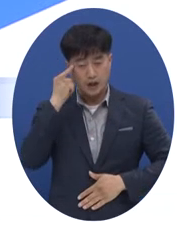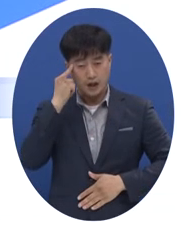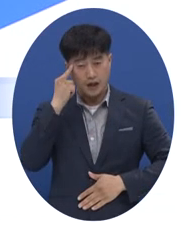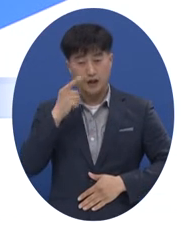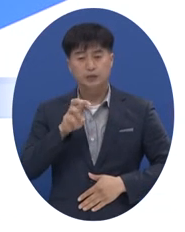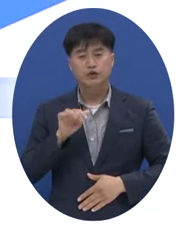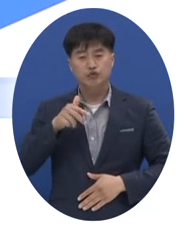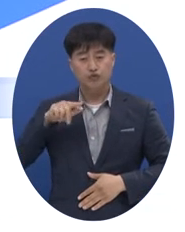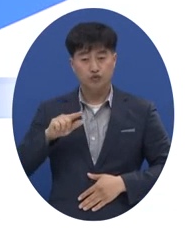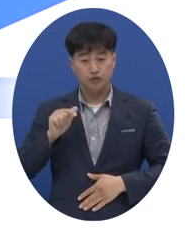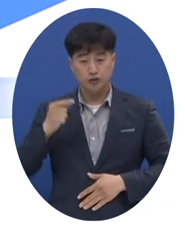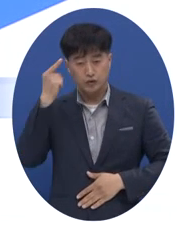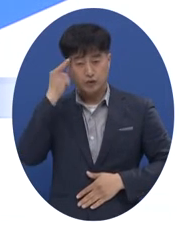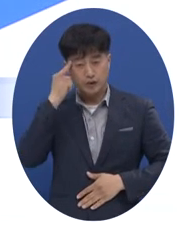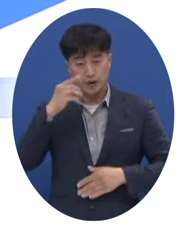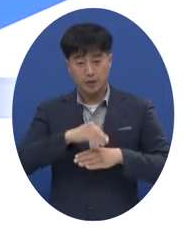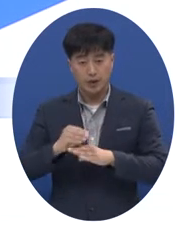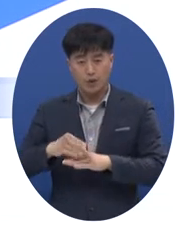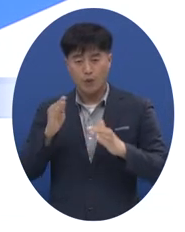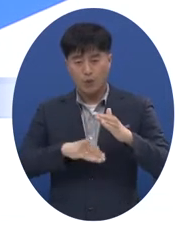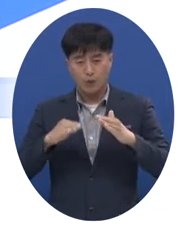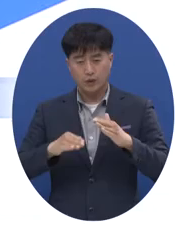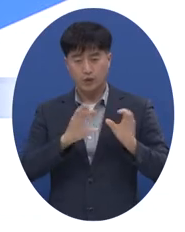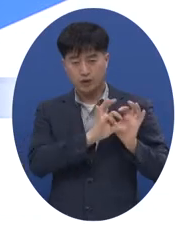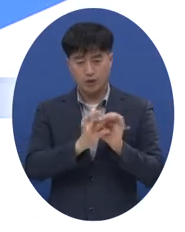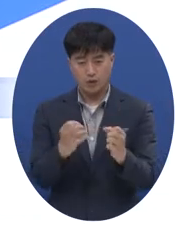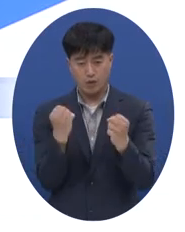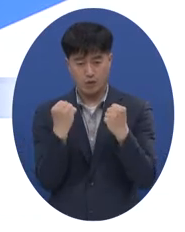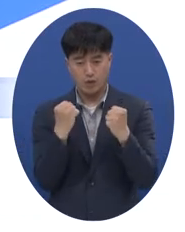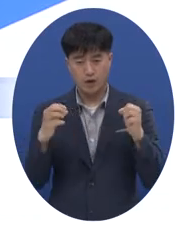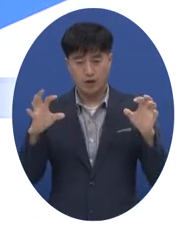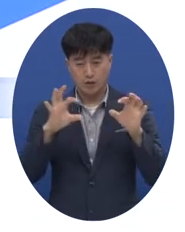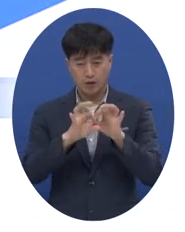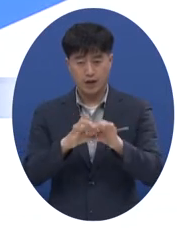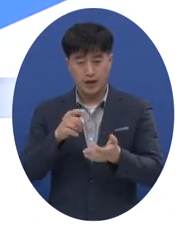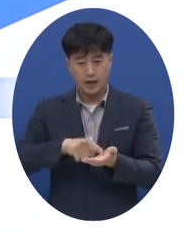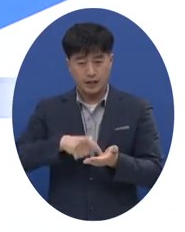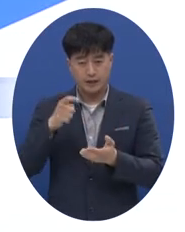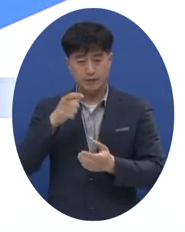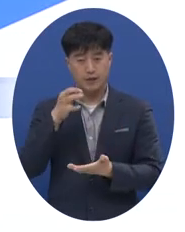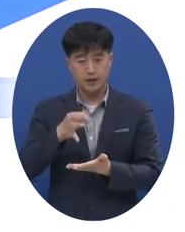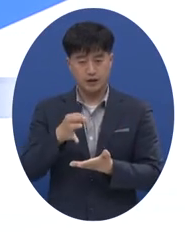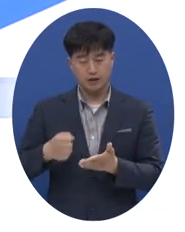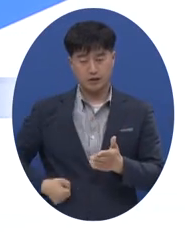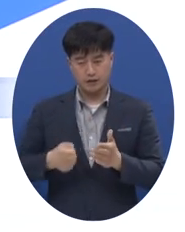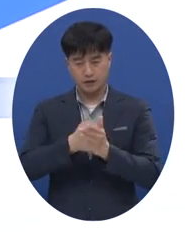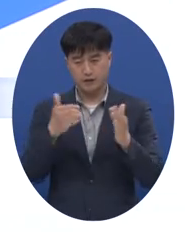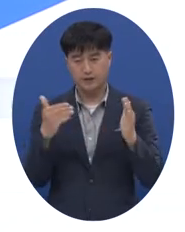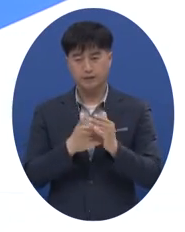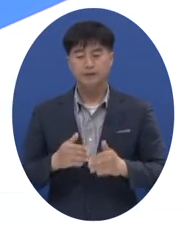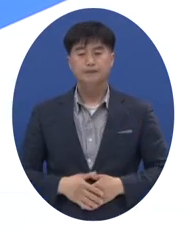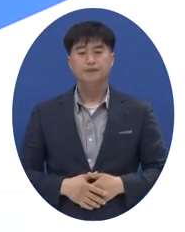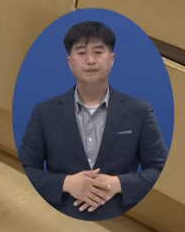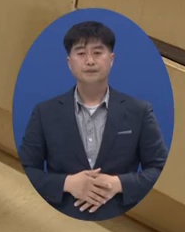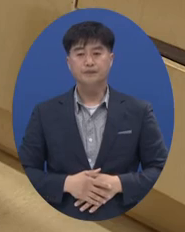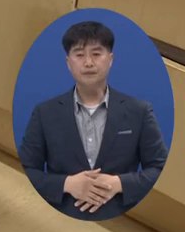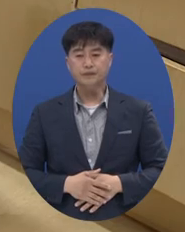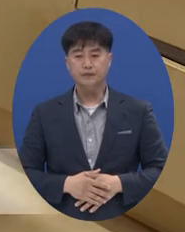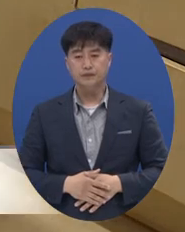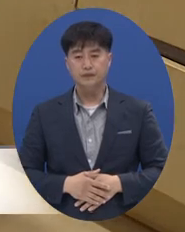민주주의 정신이 반영된 공정, 지속, 건강, 연결을 핵심 가치로